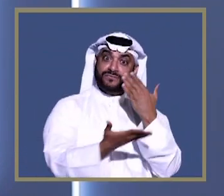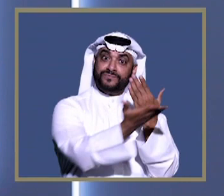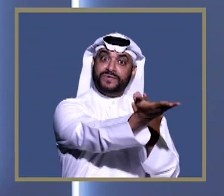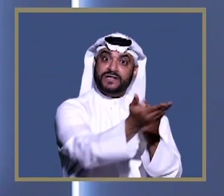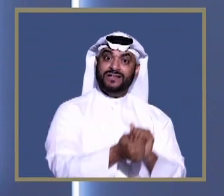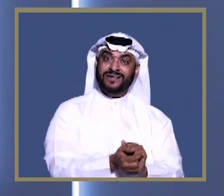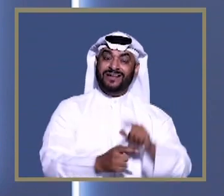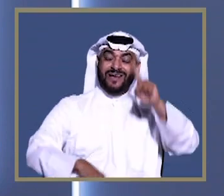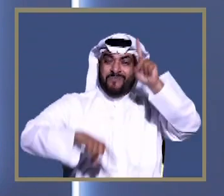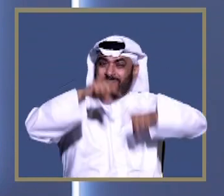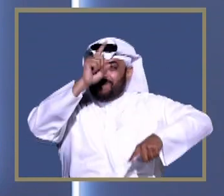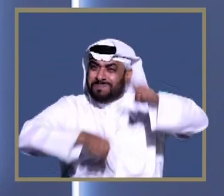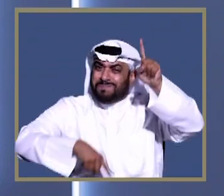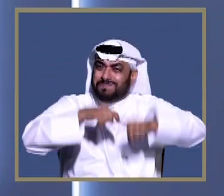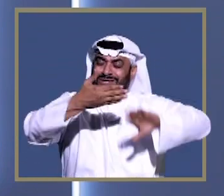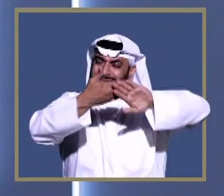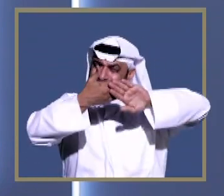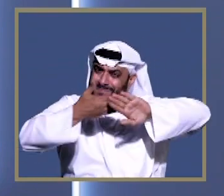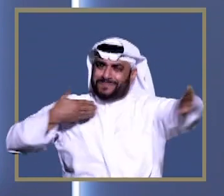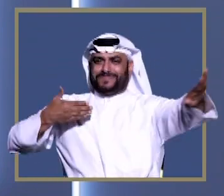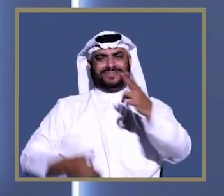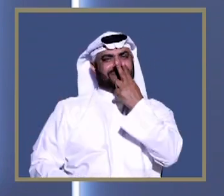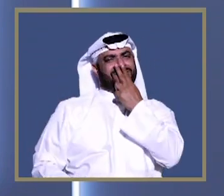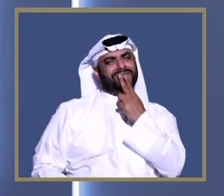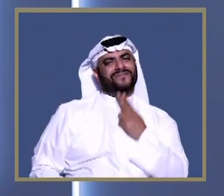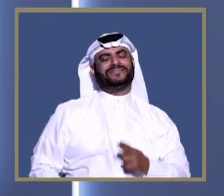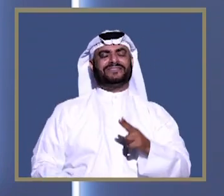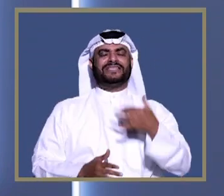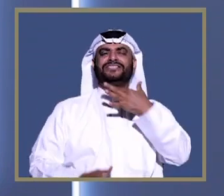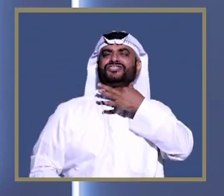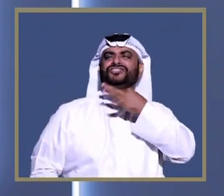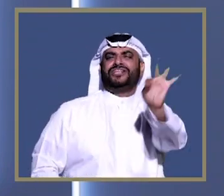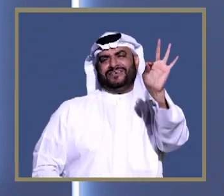نبي نترك جميع الخلافات ونبي نبدأ صفحة جديدة.